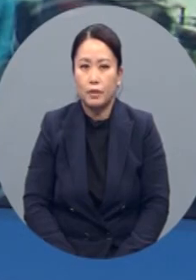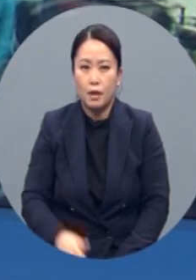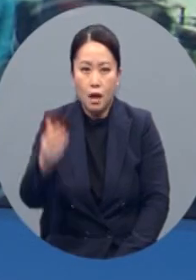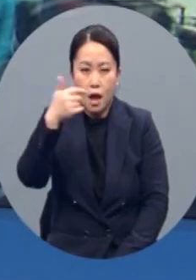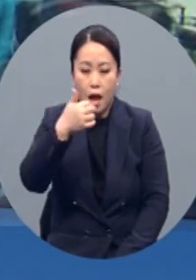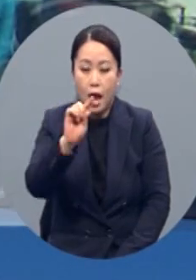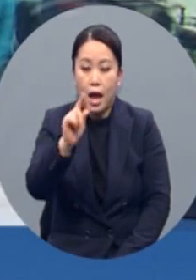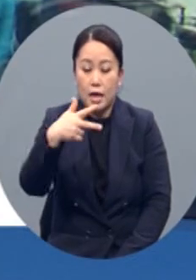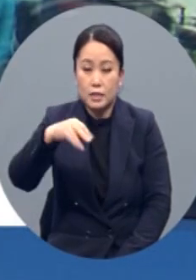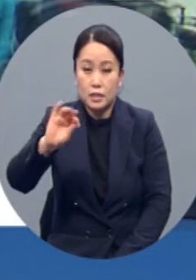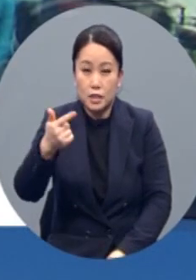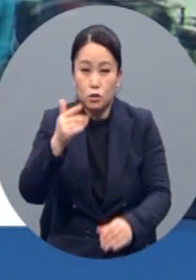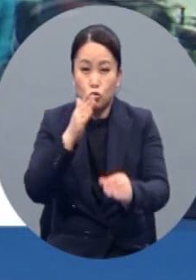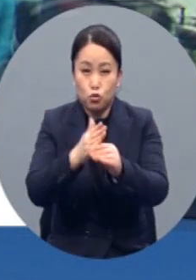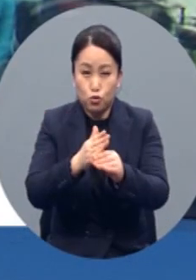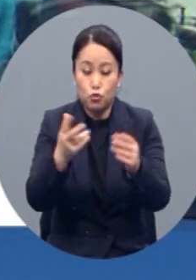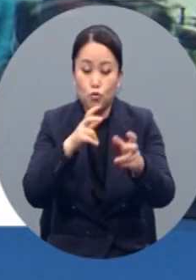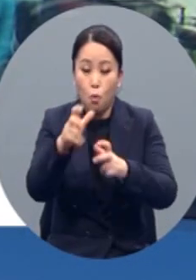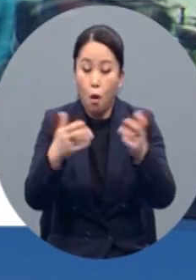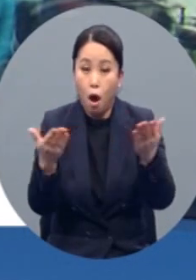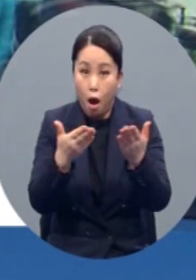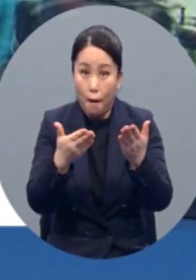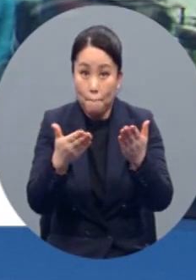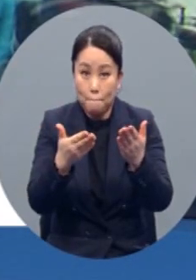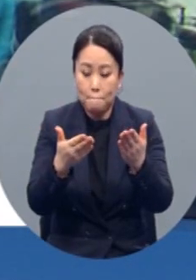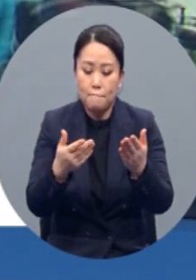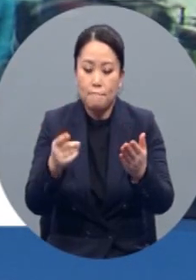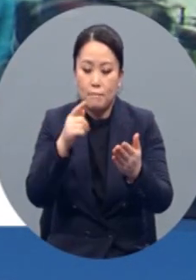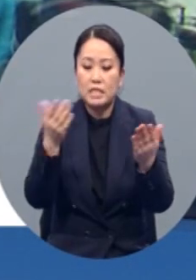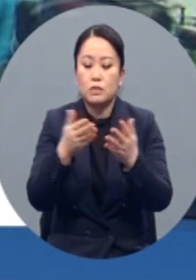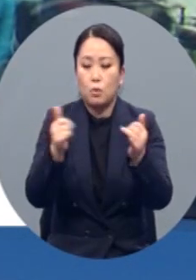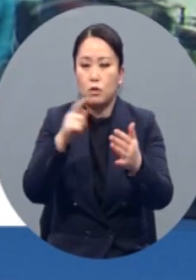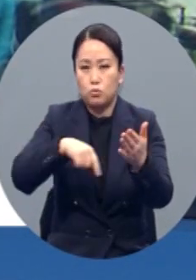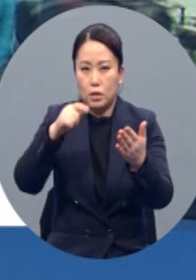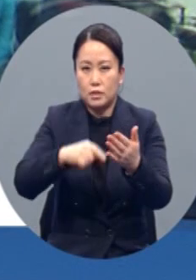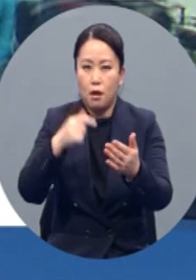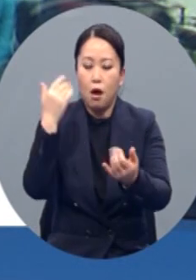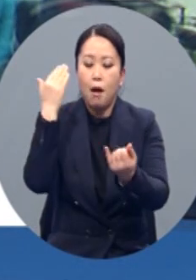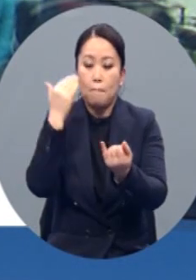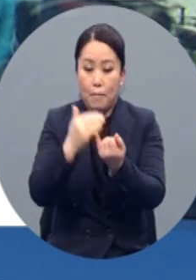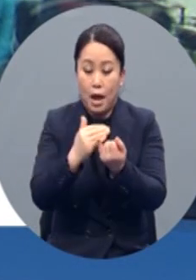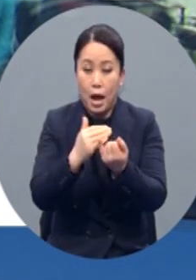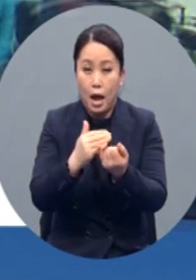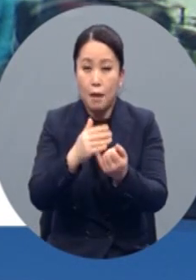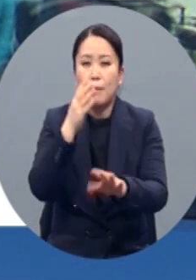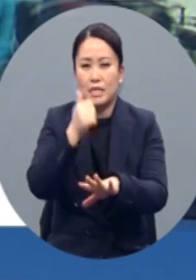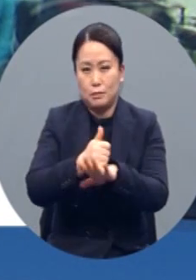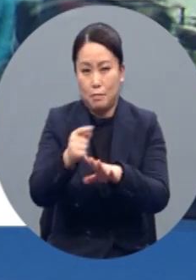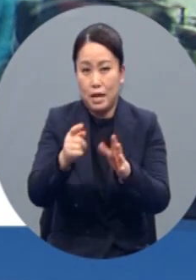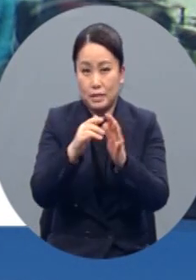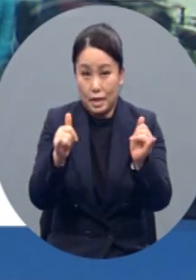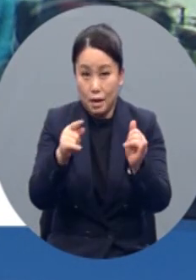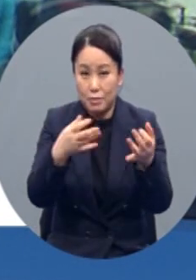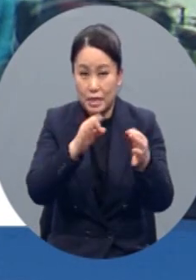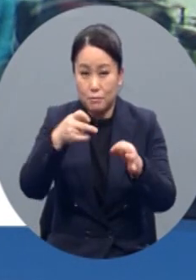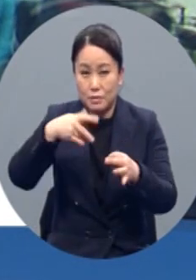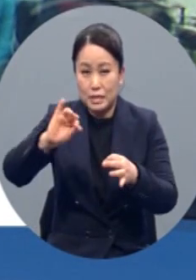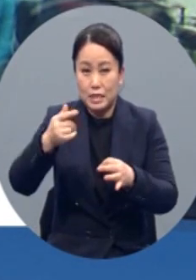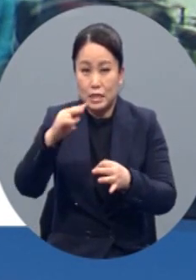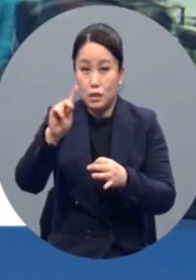한진중공업의 마지막 회고 노동자로 남은 김진숙씨가 37년 만에 다시 일터로 돌아가게